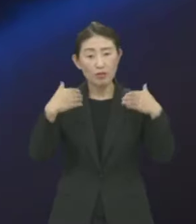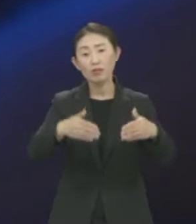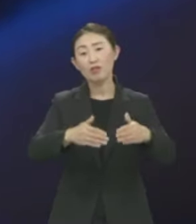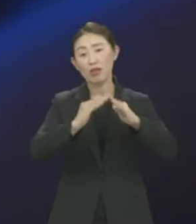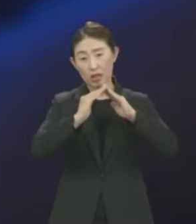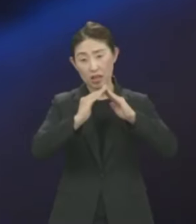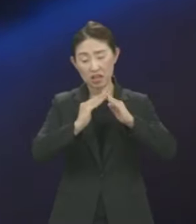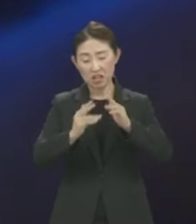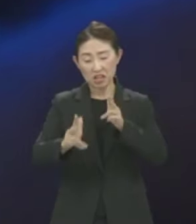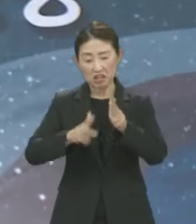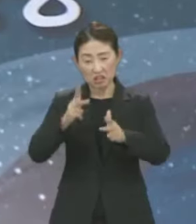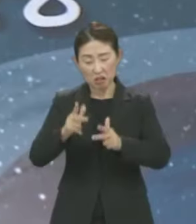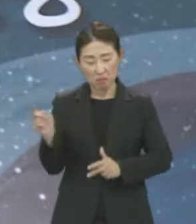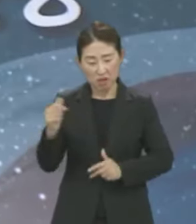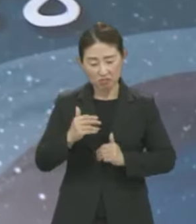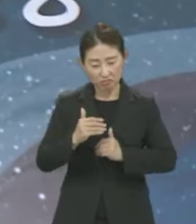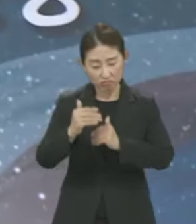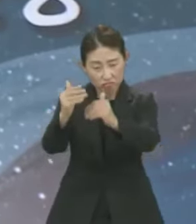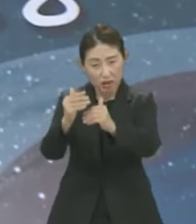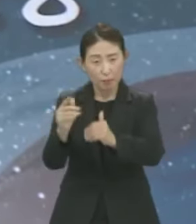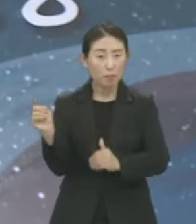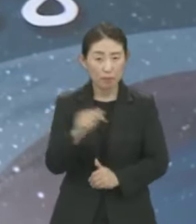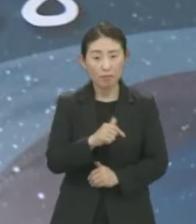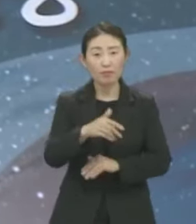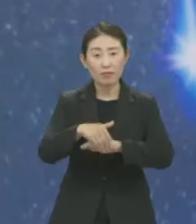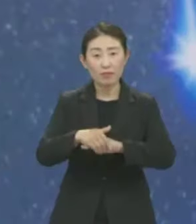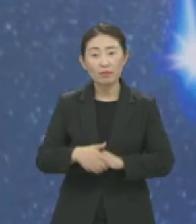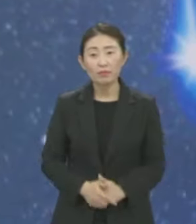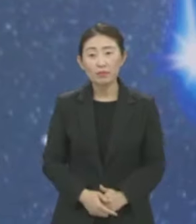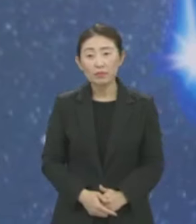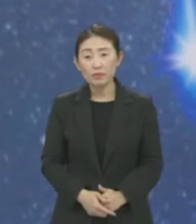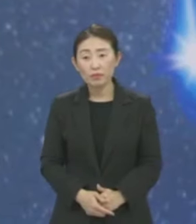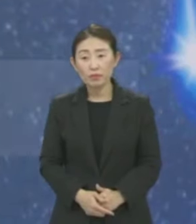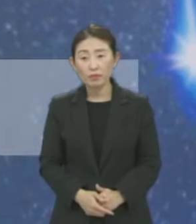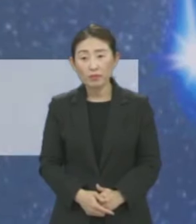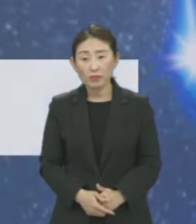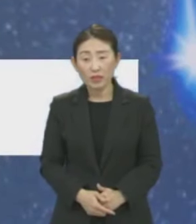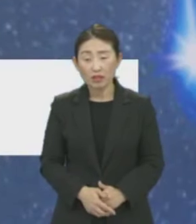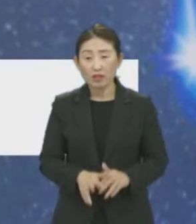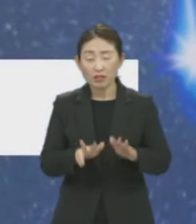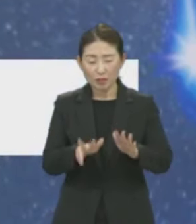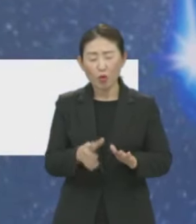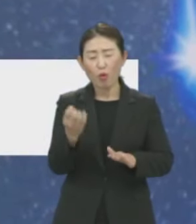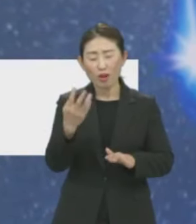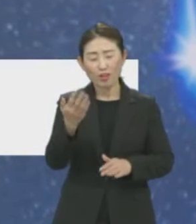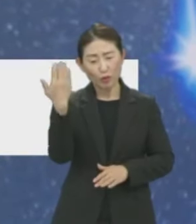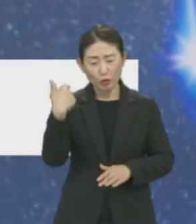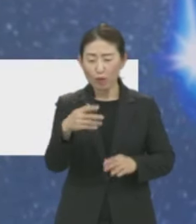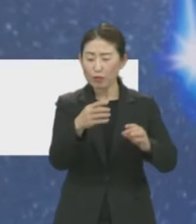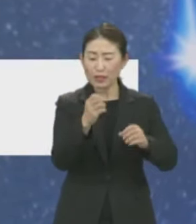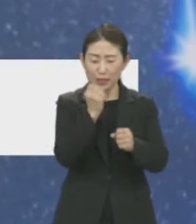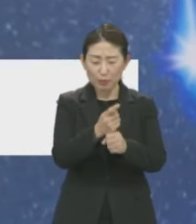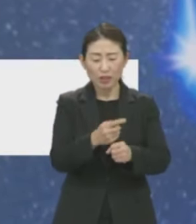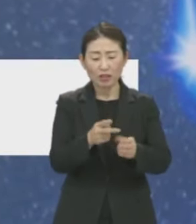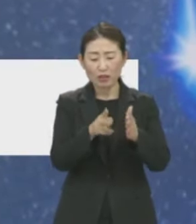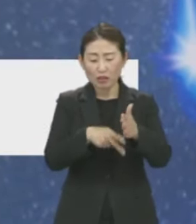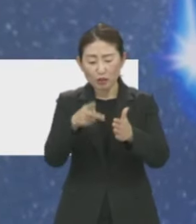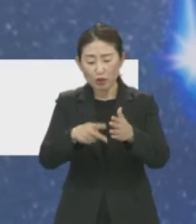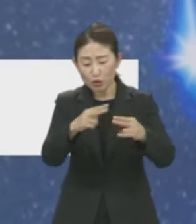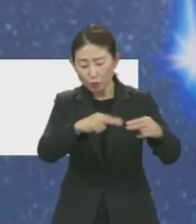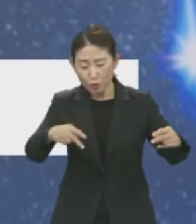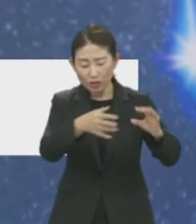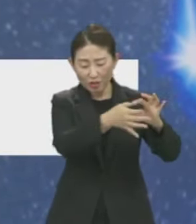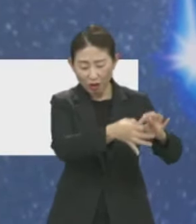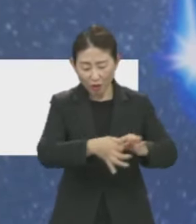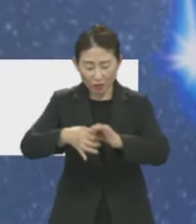신설해 사업 추진에 속도를 낼 계획입니다. 기존 철도를 활용한 개통으로 해서 약